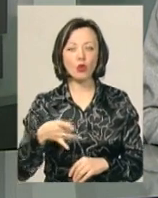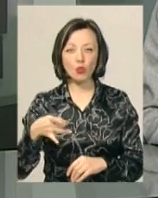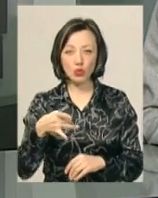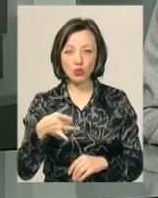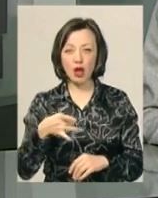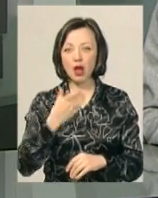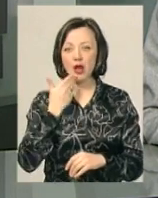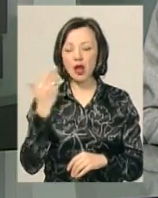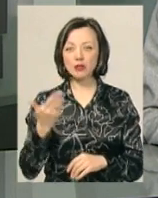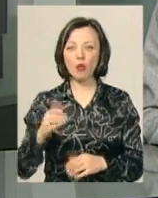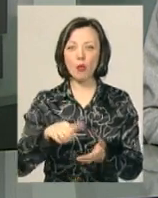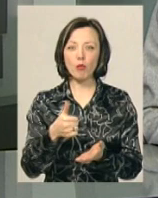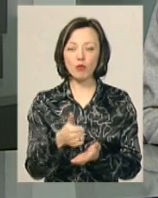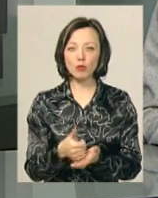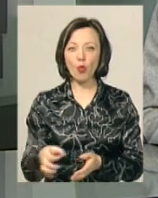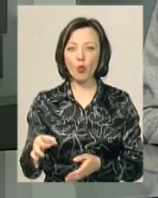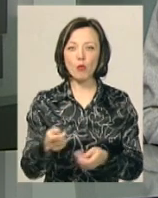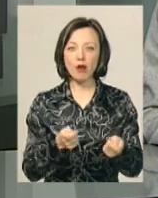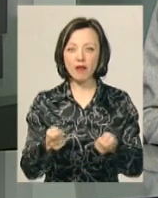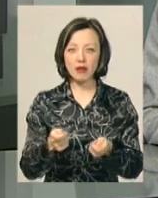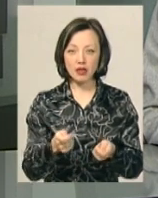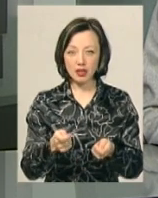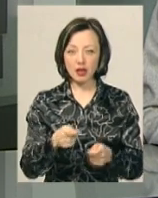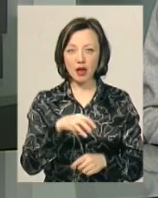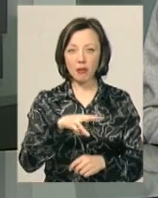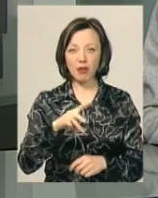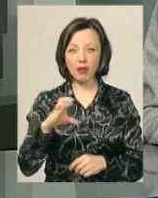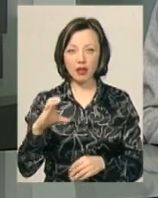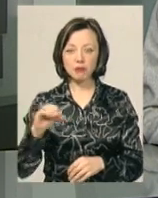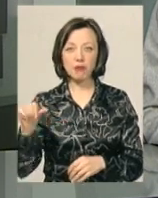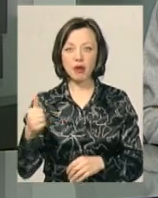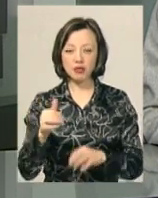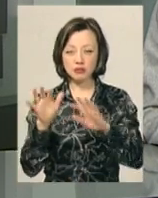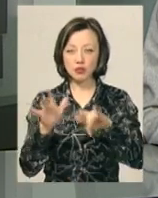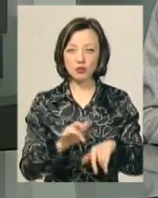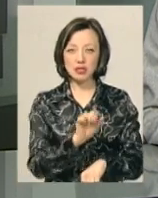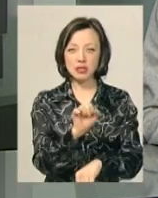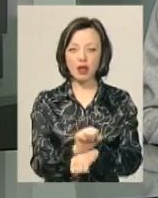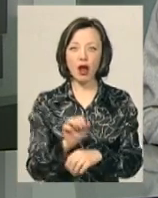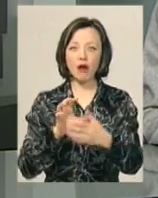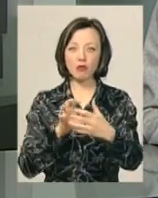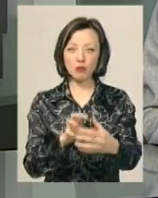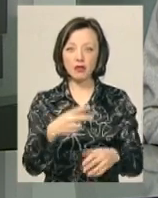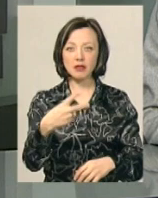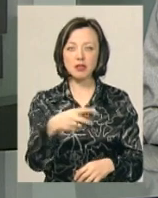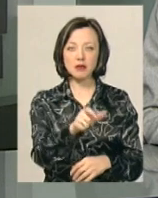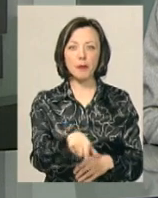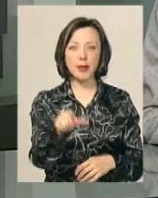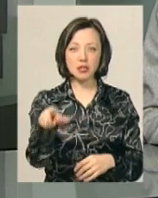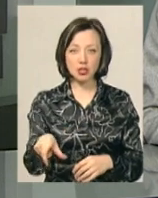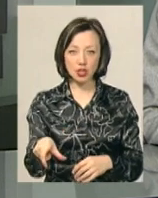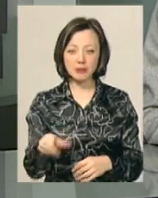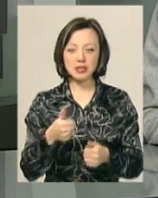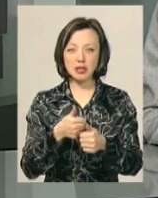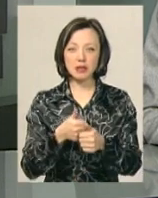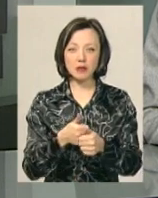словами речника обласного управління Держслужби надзвичайних ситуацій Андрія Козака, першим у снігу застряг автобус із 20 пасажирами. За